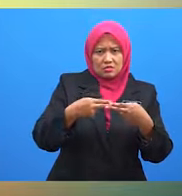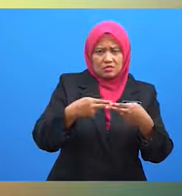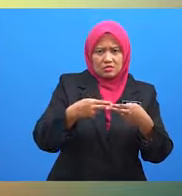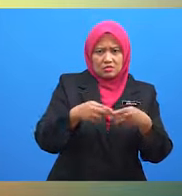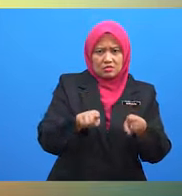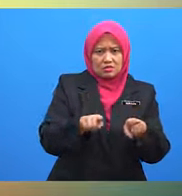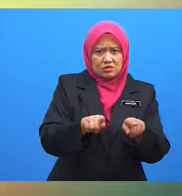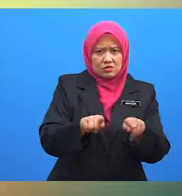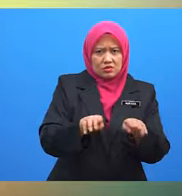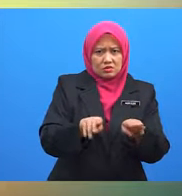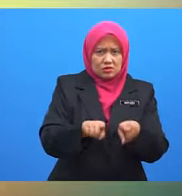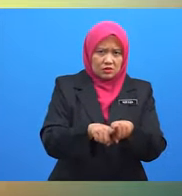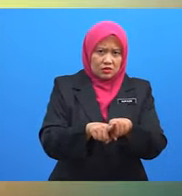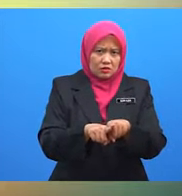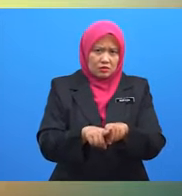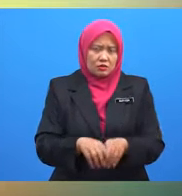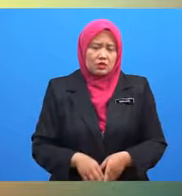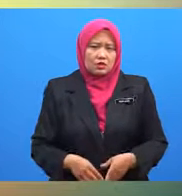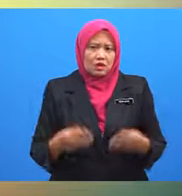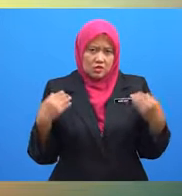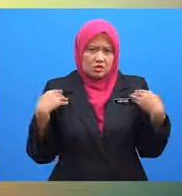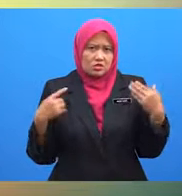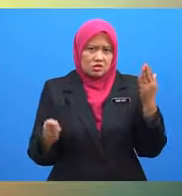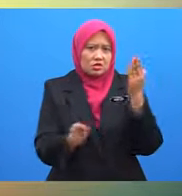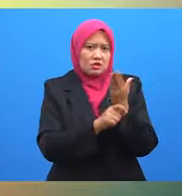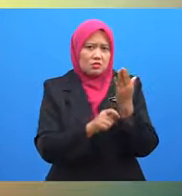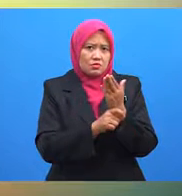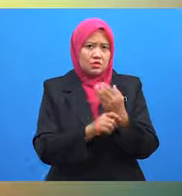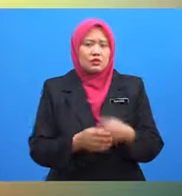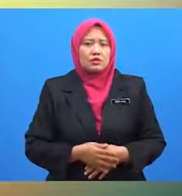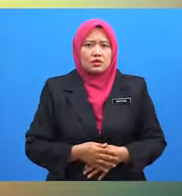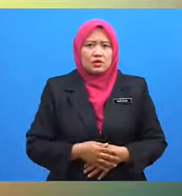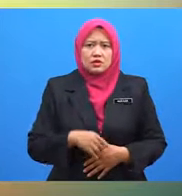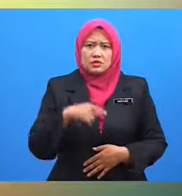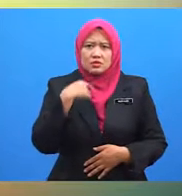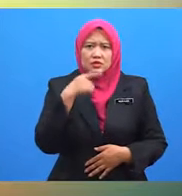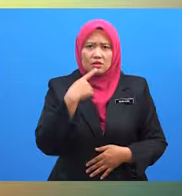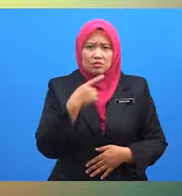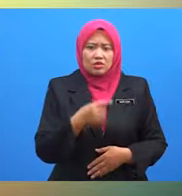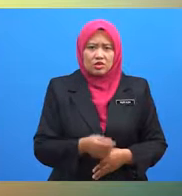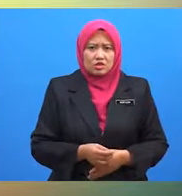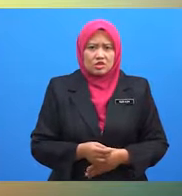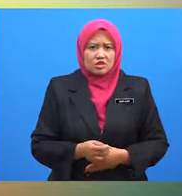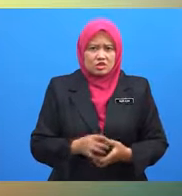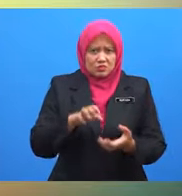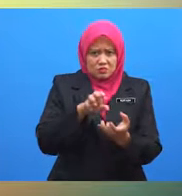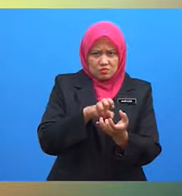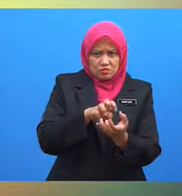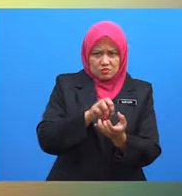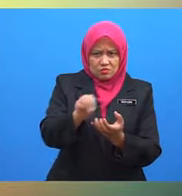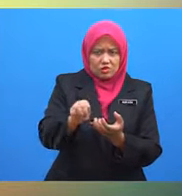terdapat tambahan, iaitu sesiapa yang memusnahkan batu yang dipasang ini akan